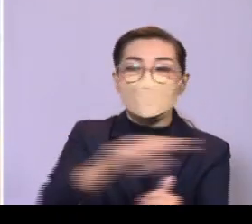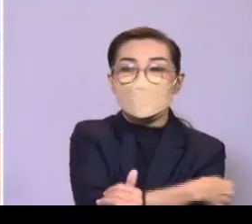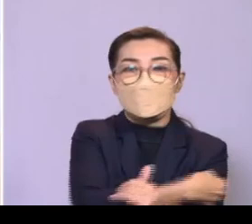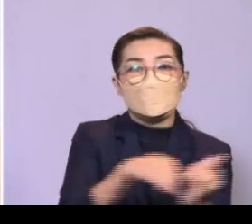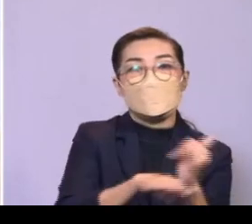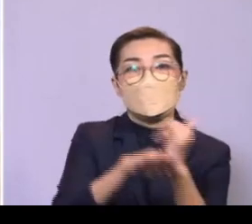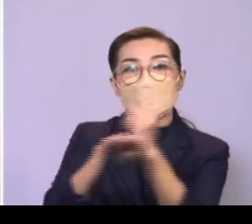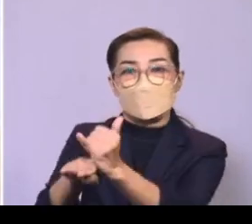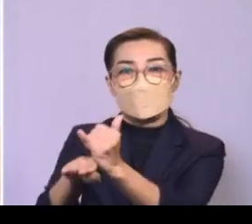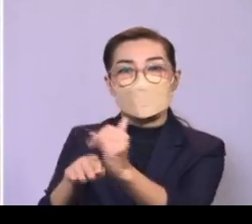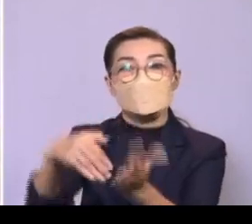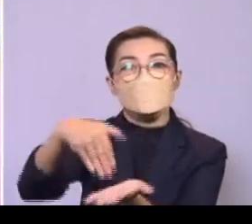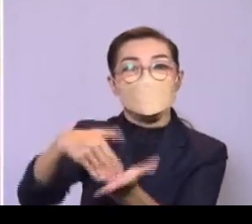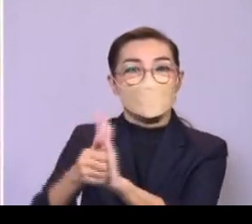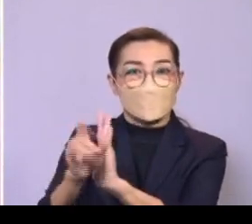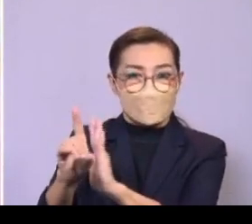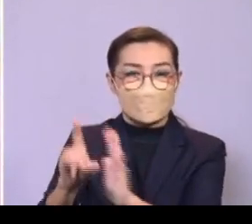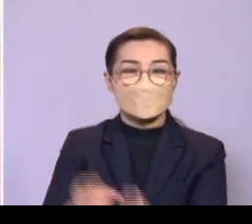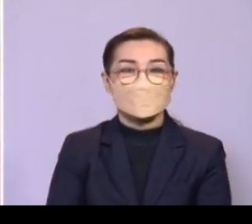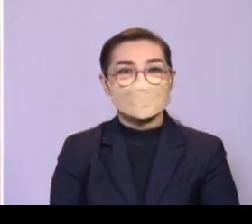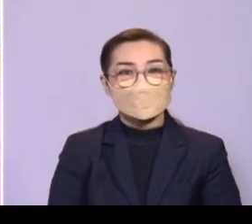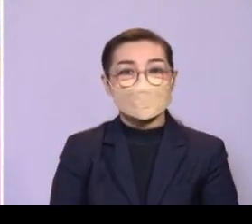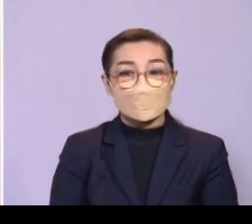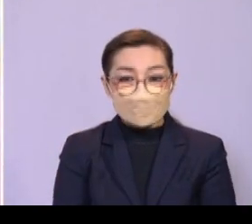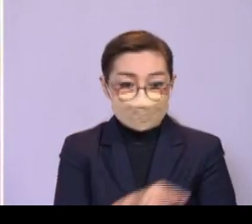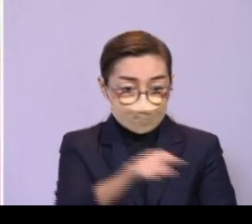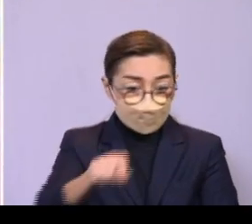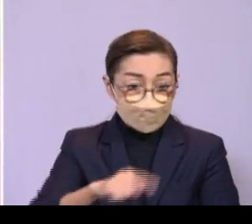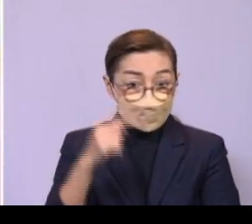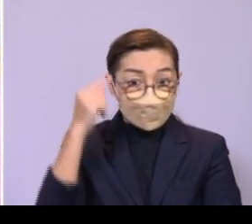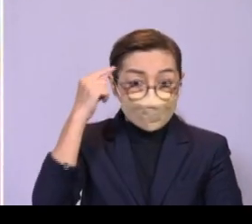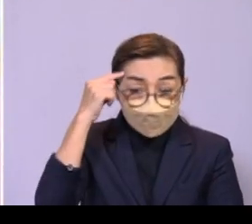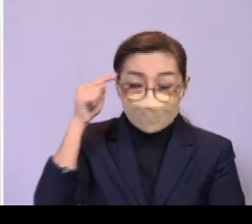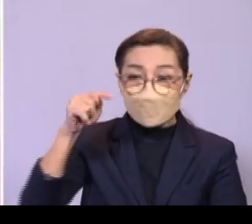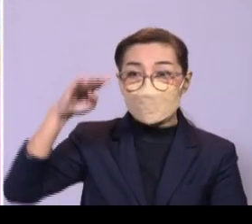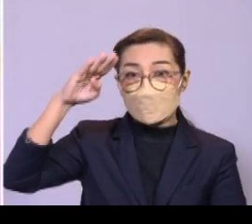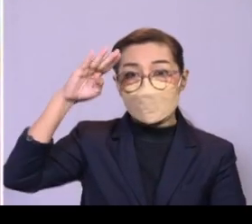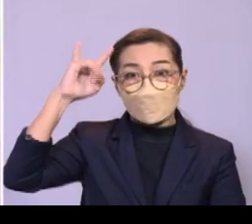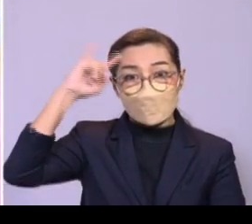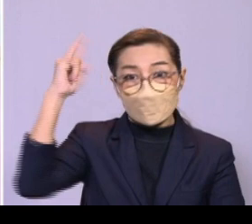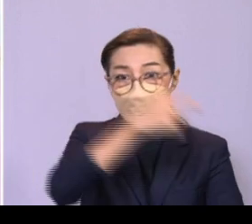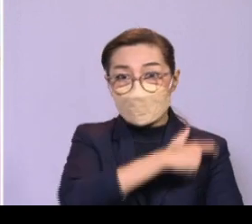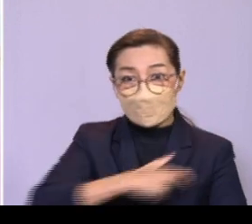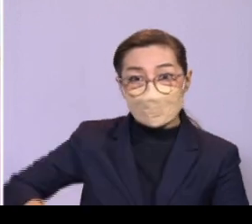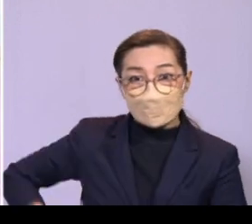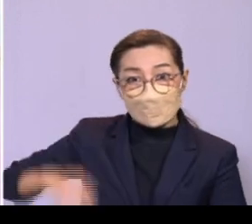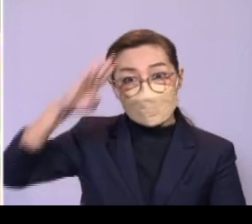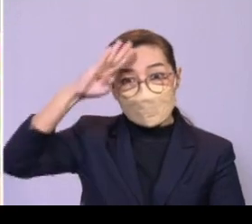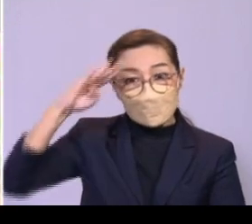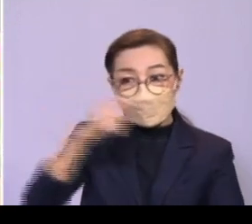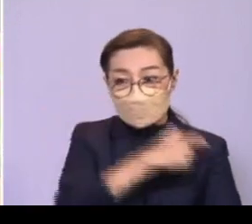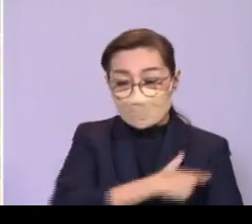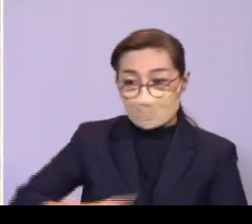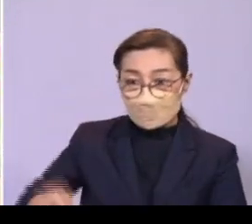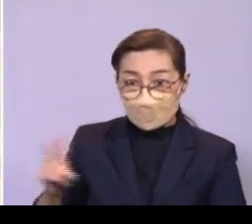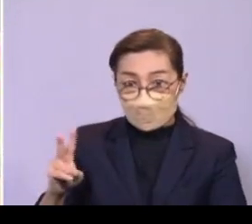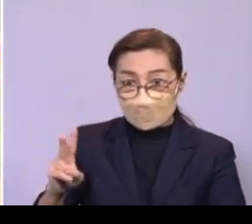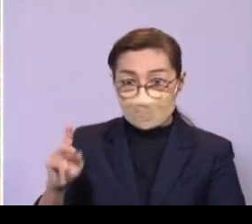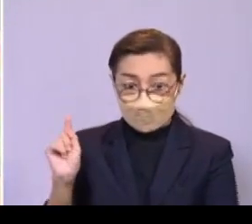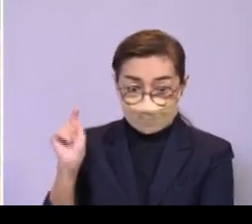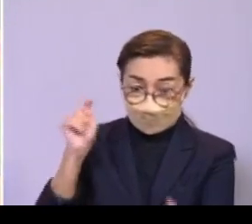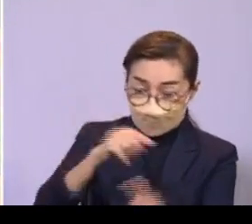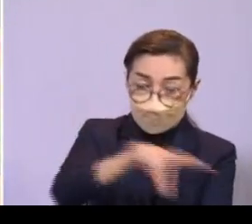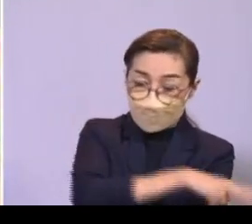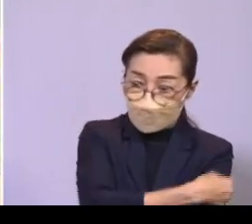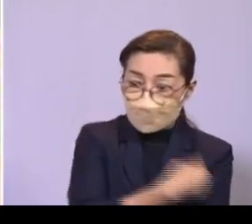ที่อุดร ทันทีที่ทราบว่าพระบาทสมเด็จพระเจ้าอยู่หัวและสมเด็จพระนางเจ้าพระบรมราชินีจะเสด็จพระราชดำเนินมาทร